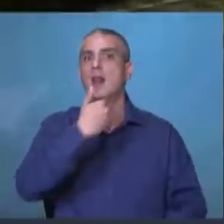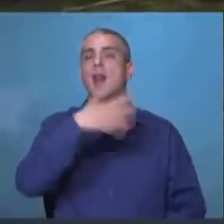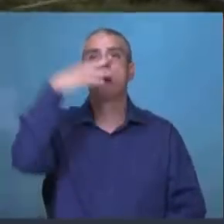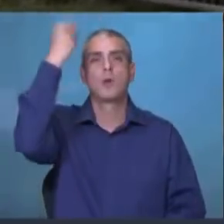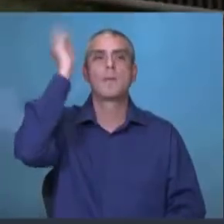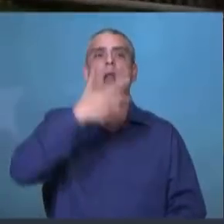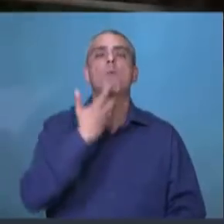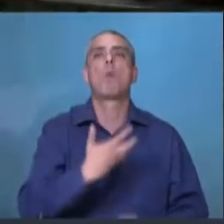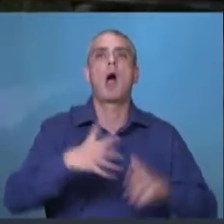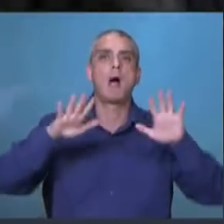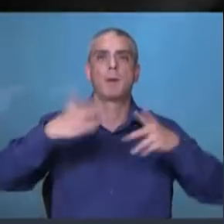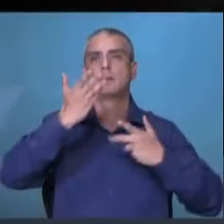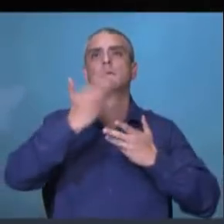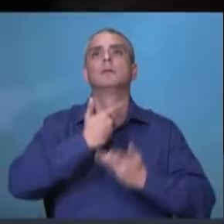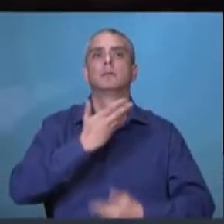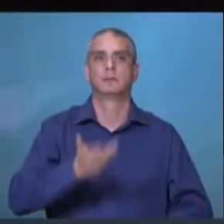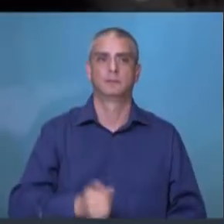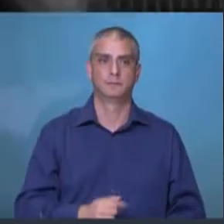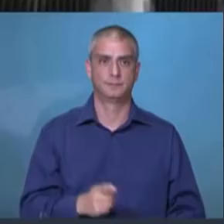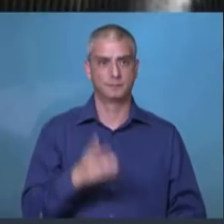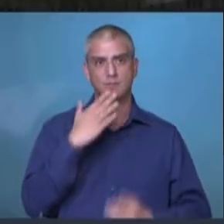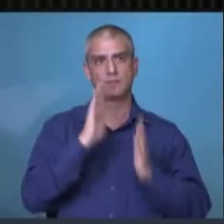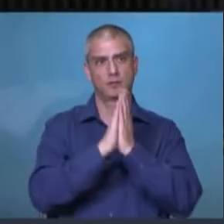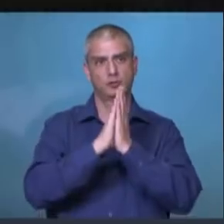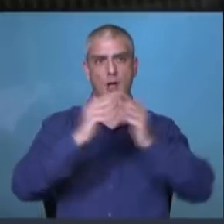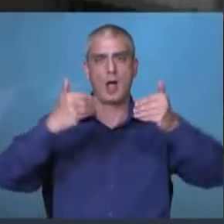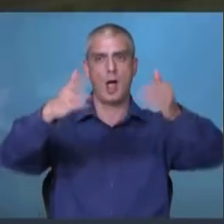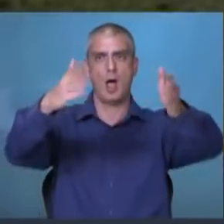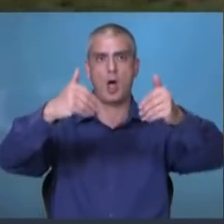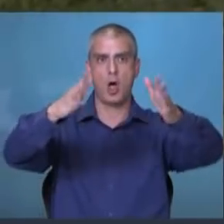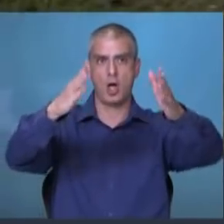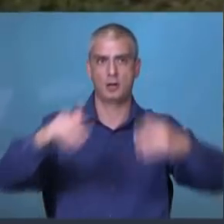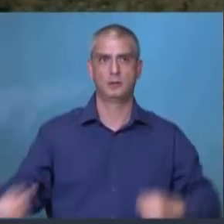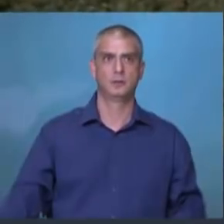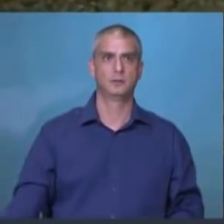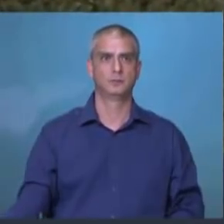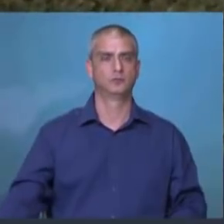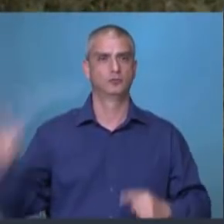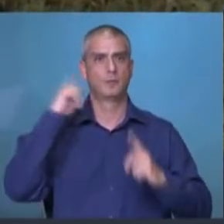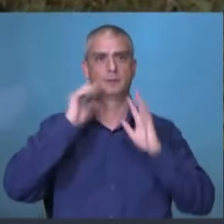אחורה, בבקשה, עוד אחורה.